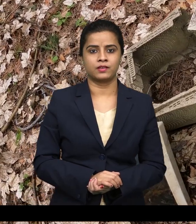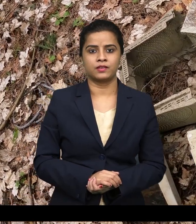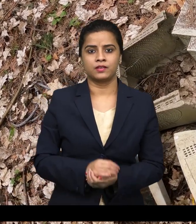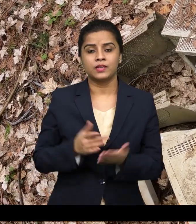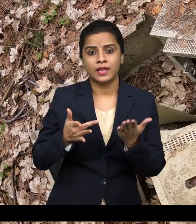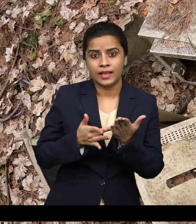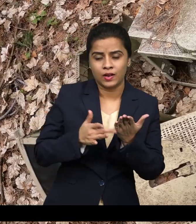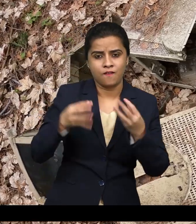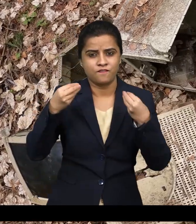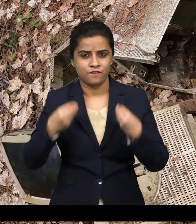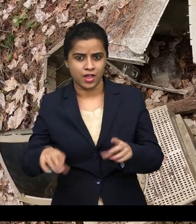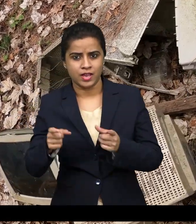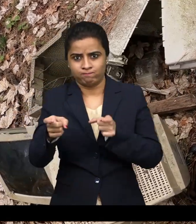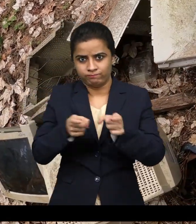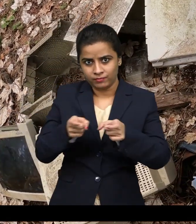अपशिष्ट प्रबंध,